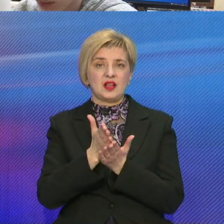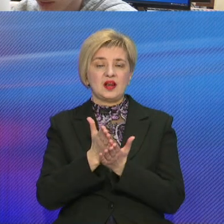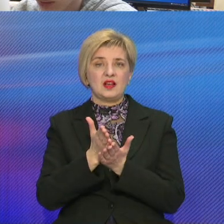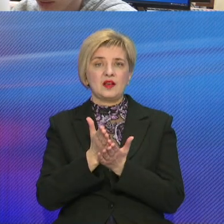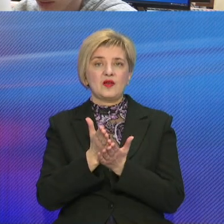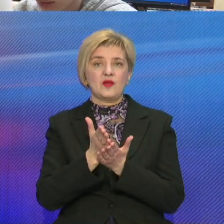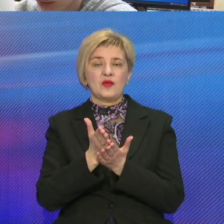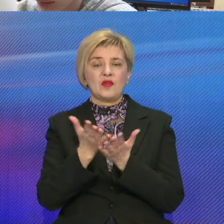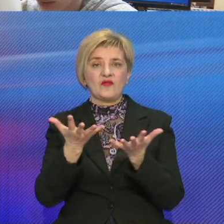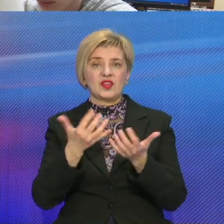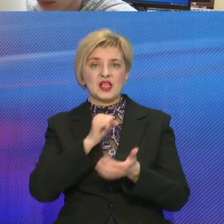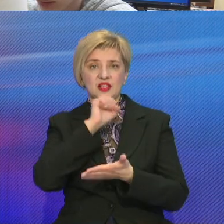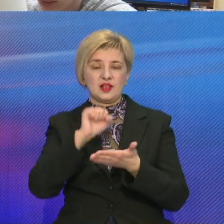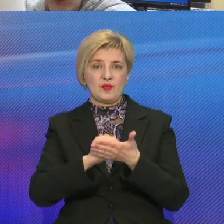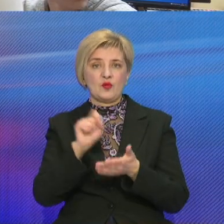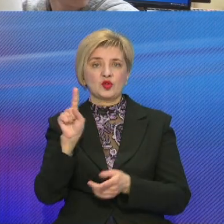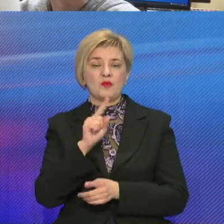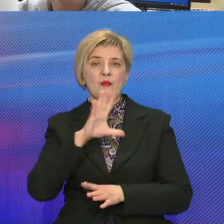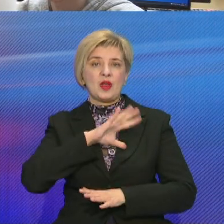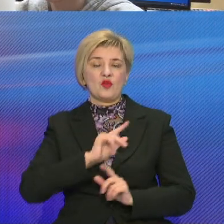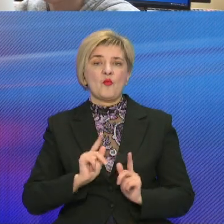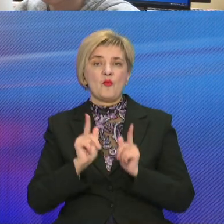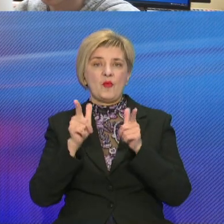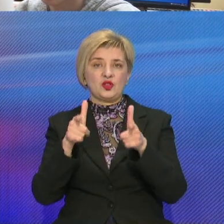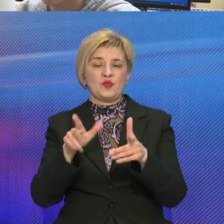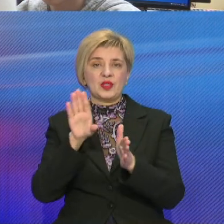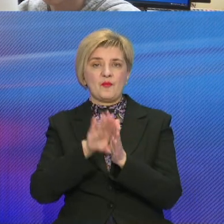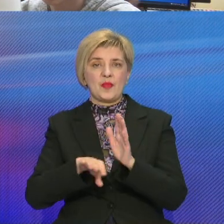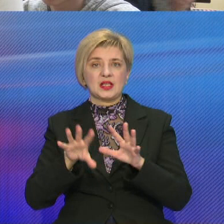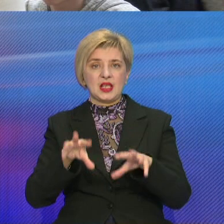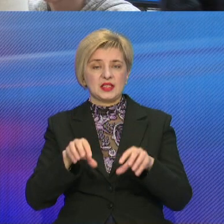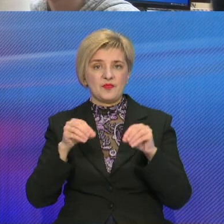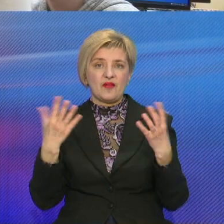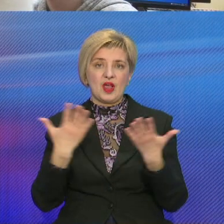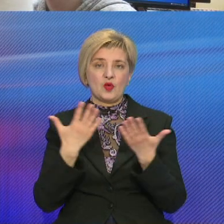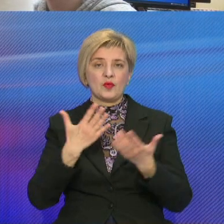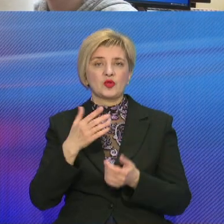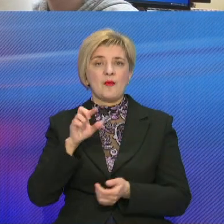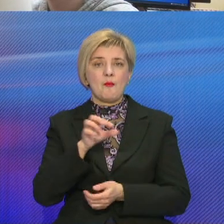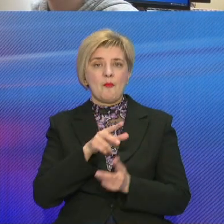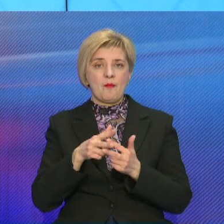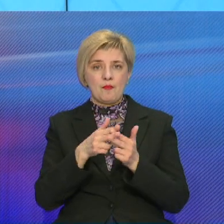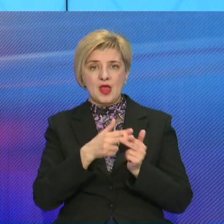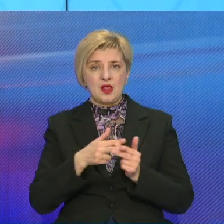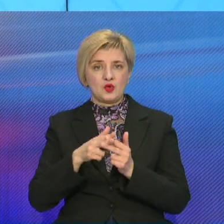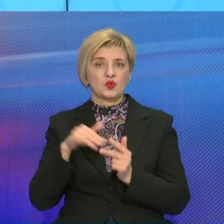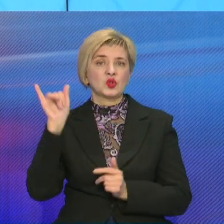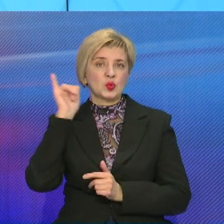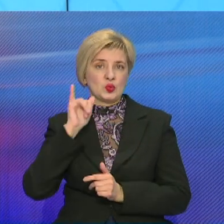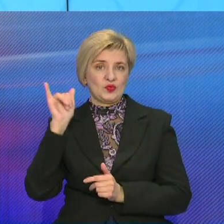взять диплом, чтобы потом поступить без экзаменов в какой-нибудь белорусский вуз. Я планирую поступать в ГУБУ.